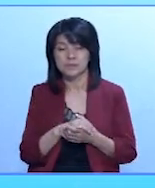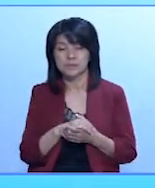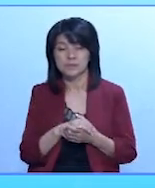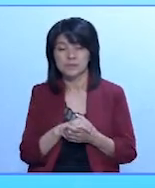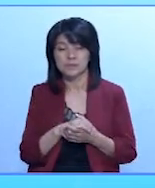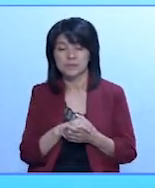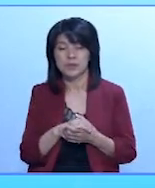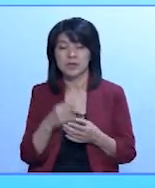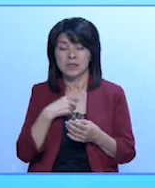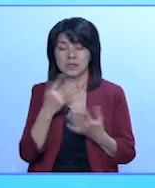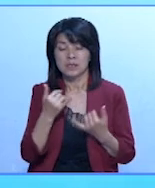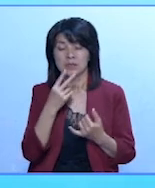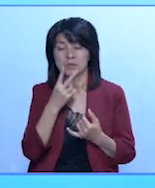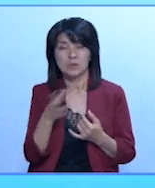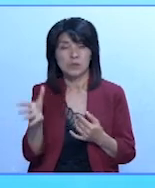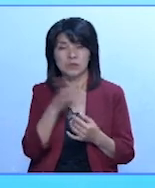Халықпен бірге қуандым.